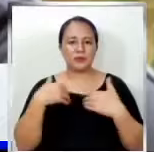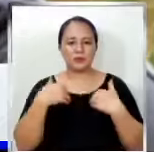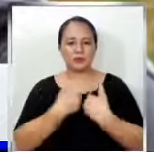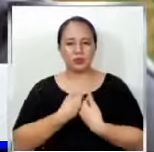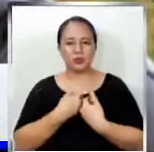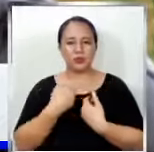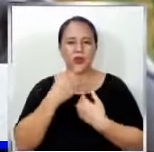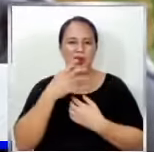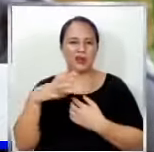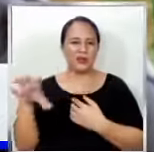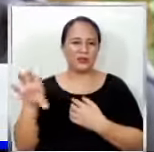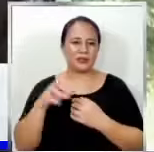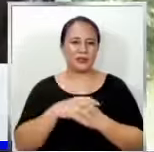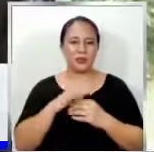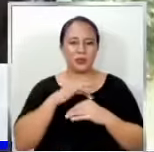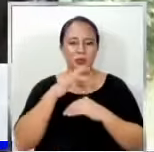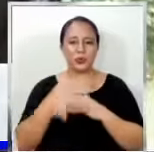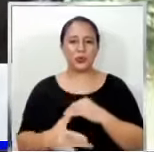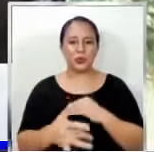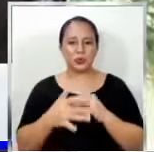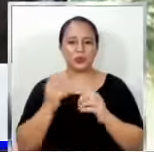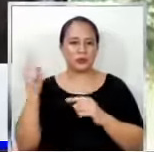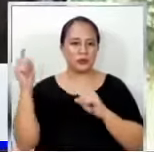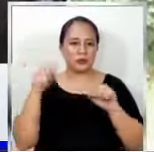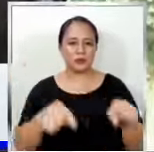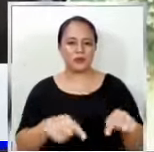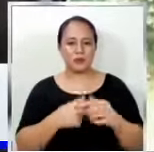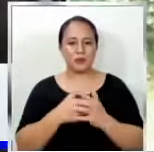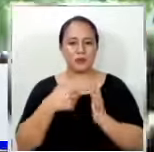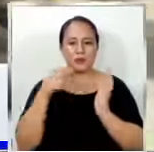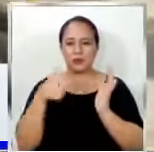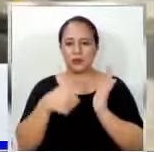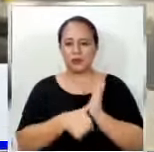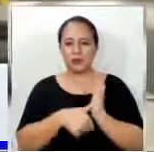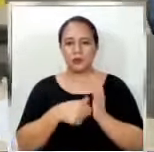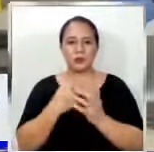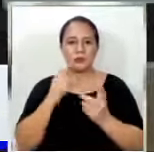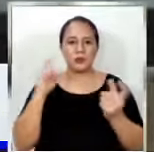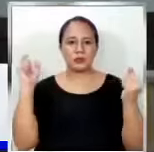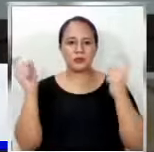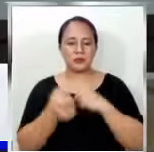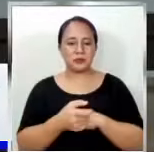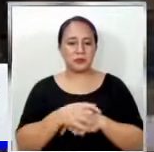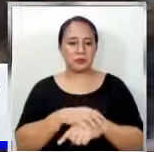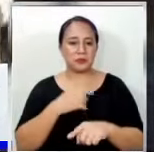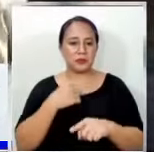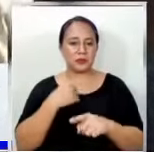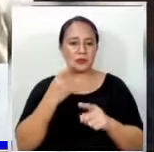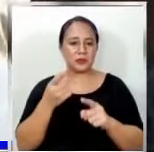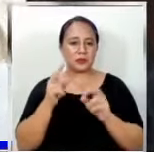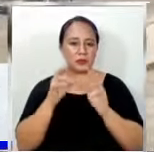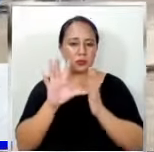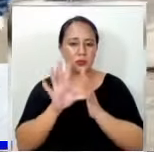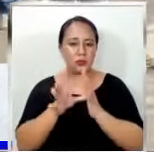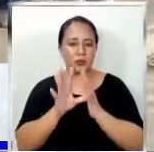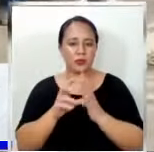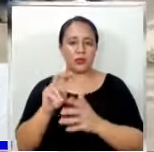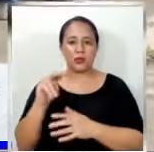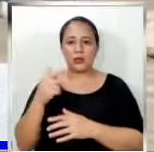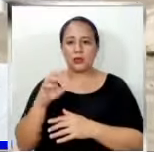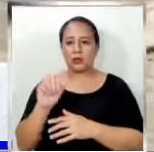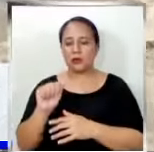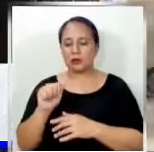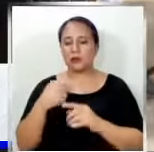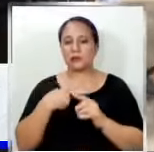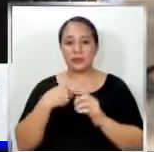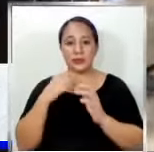Mas maaga pa po pumunta para po makaboto. May pagbabago. Tinagsari ng COMELEC office sa Naga City. Mahaba ang pila